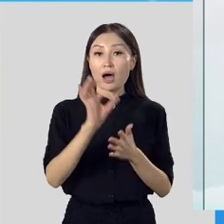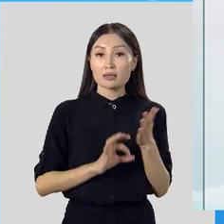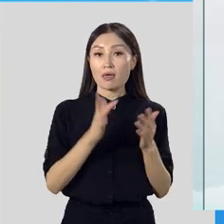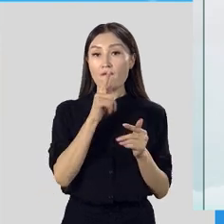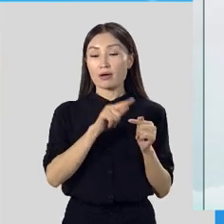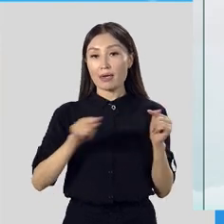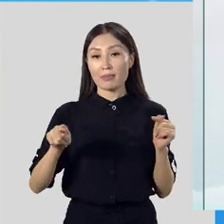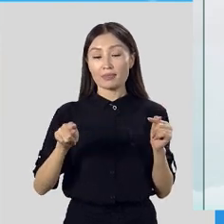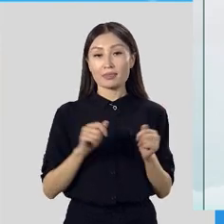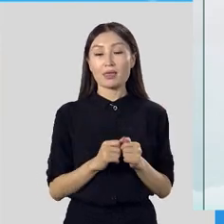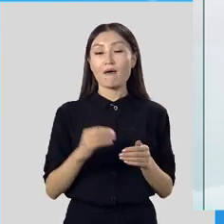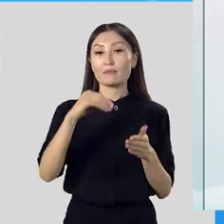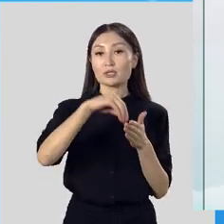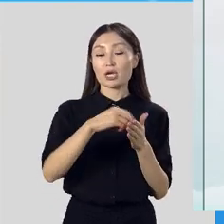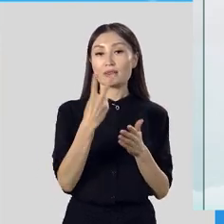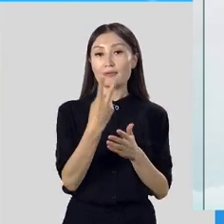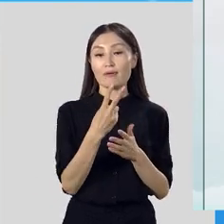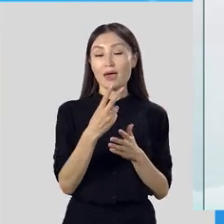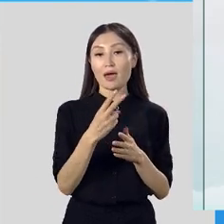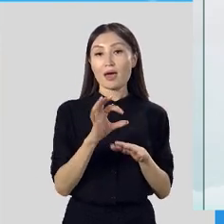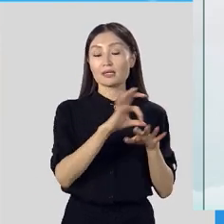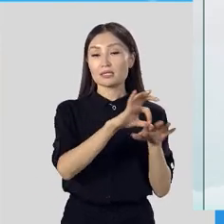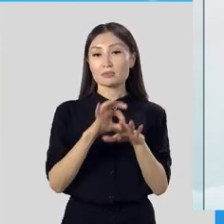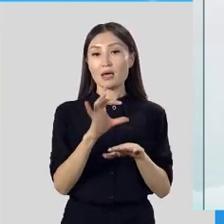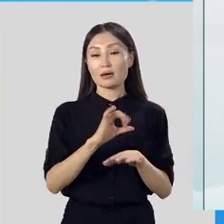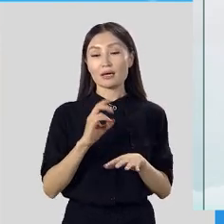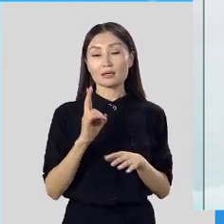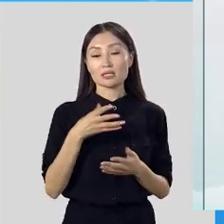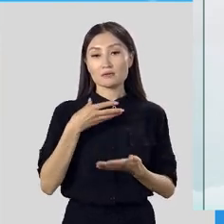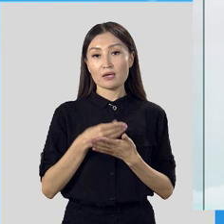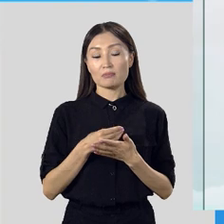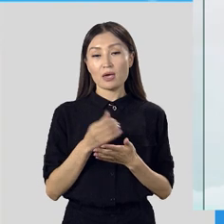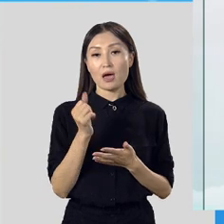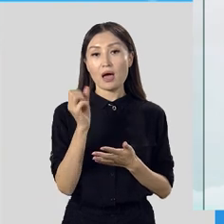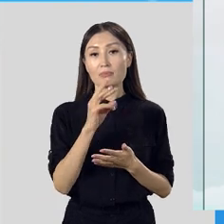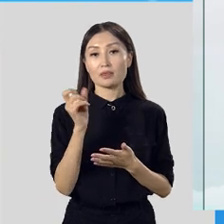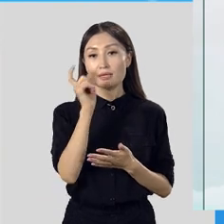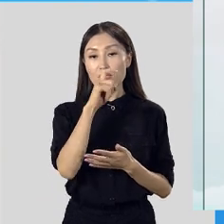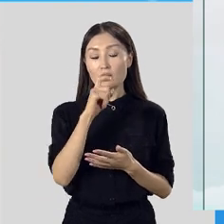Одновременно в рибосому вмещается две транспортные РНК со своими аминокислотами.